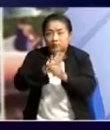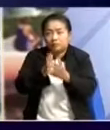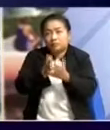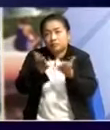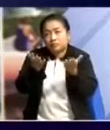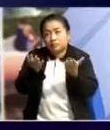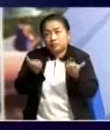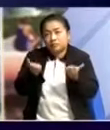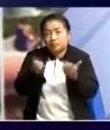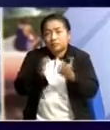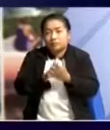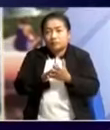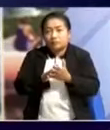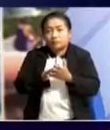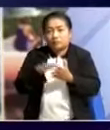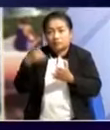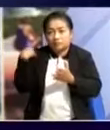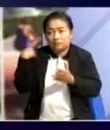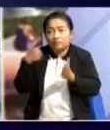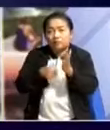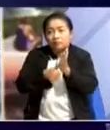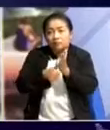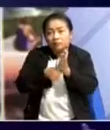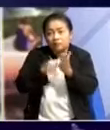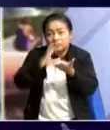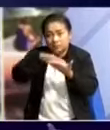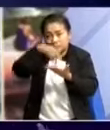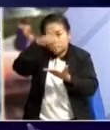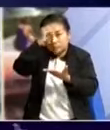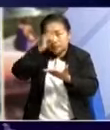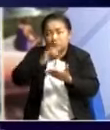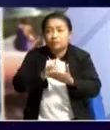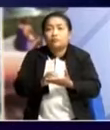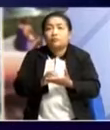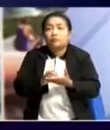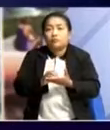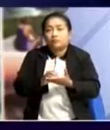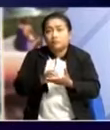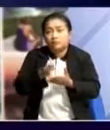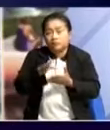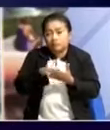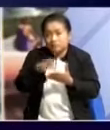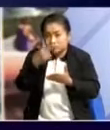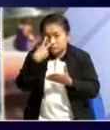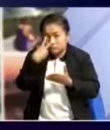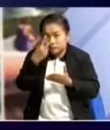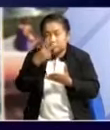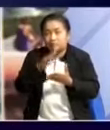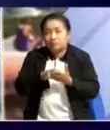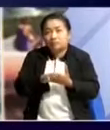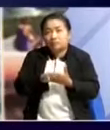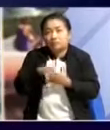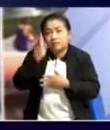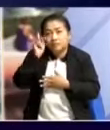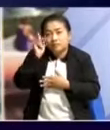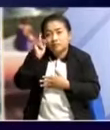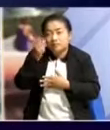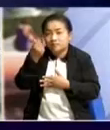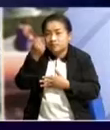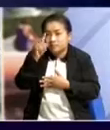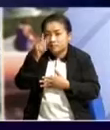ระทบแน่นอนแต ่ การแก้ไขของเขาคือการเรียนรู้จากการชมช่อง10